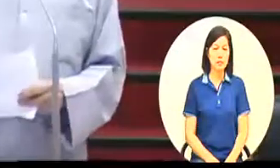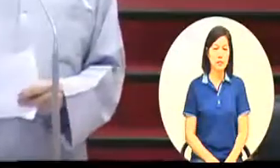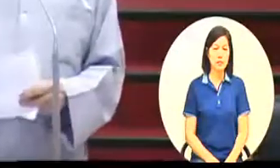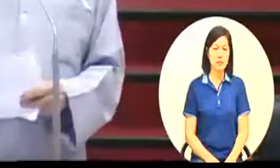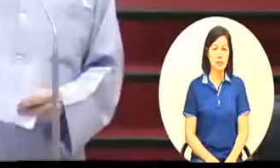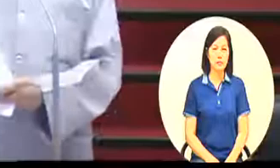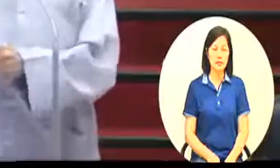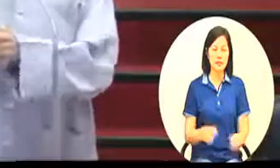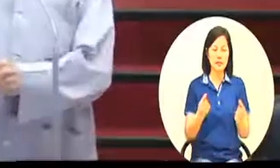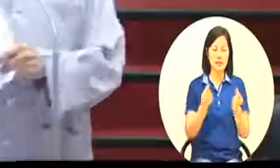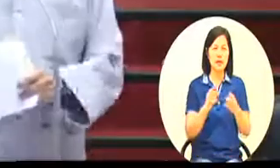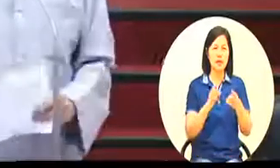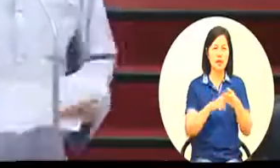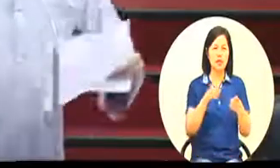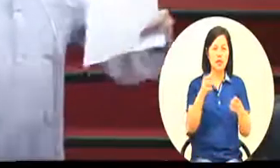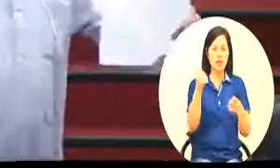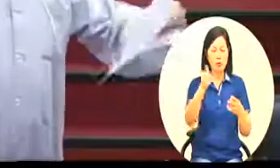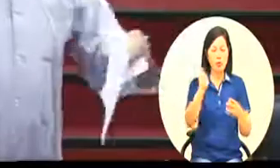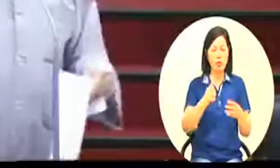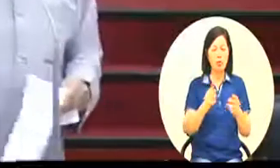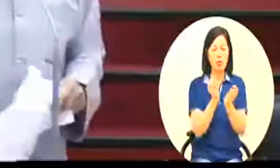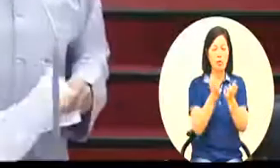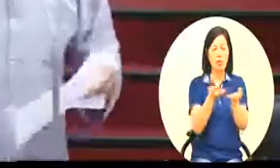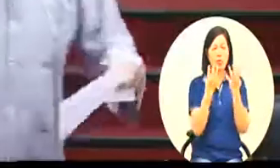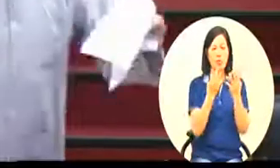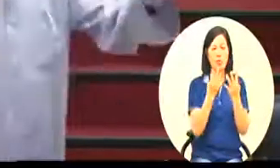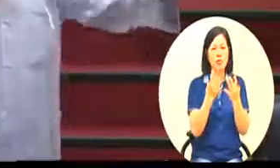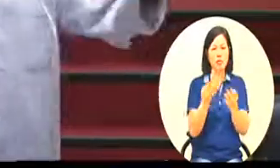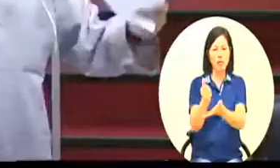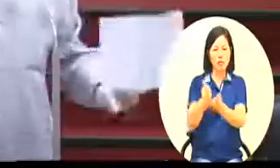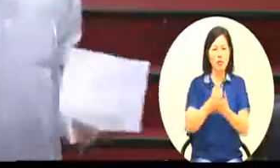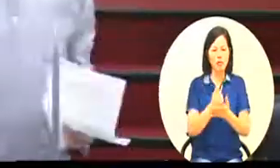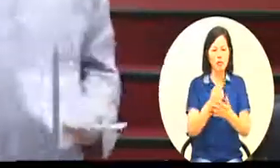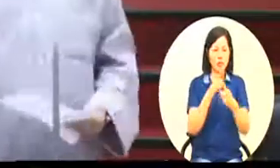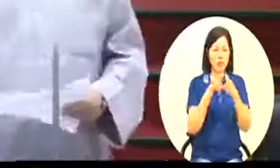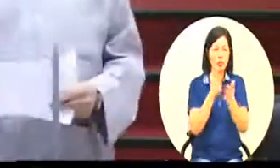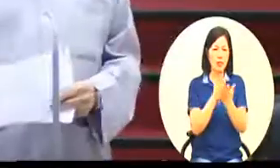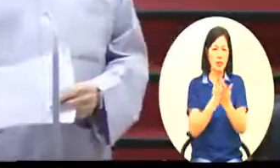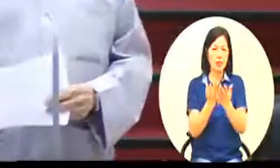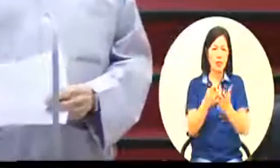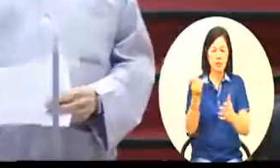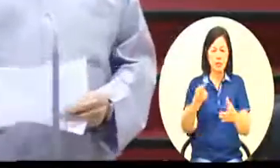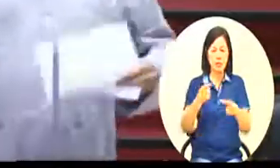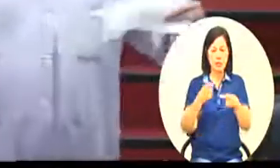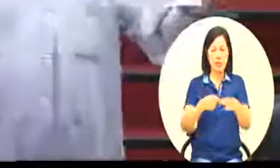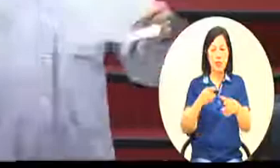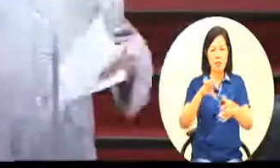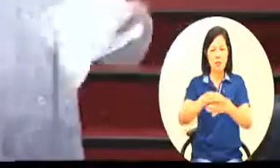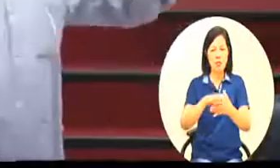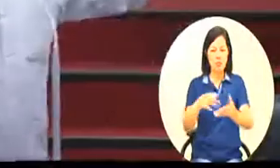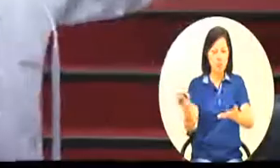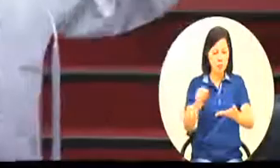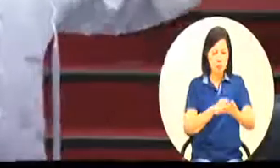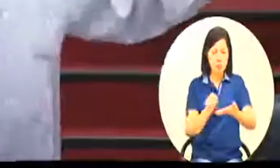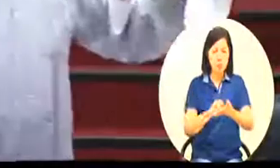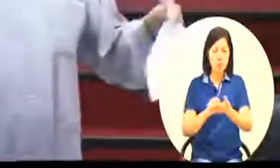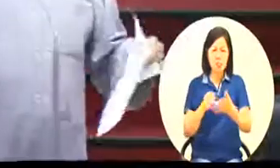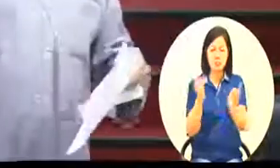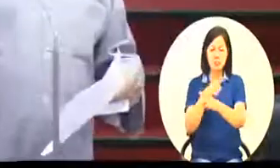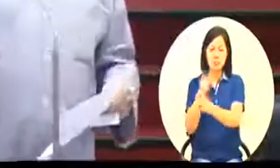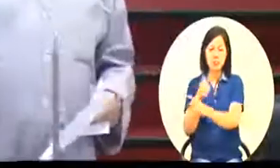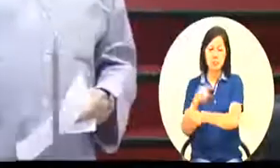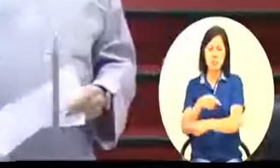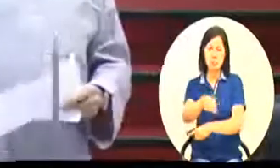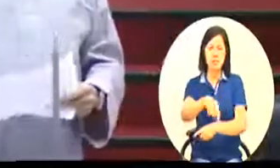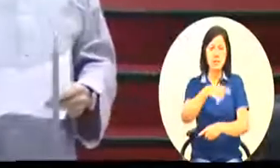咧关，坐秘书伊阁请秘书，遐班头翻车给公文伊了签，调来调去，调来伫高雄，遐